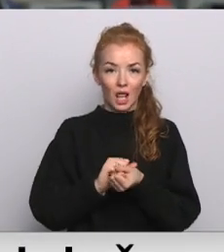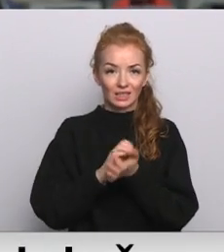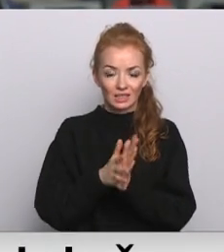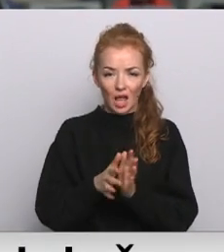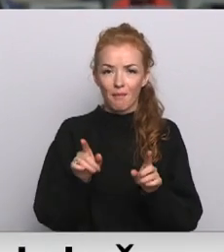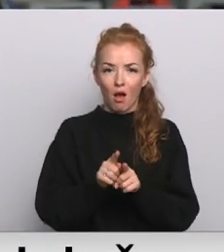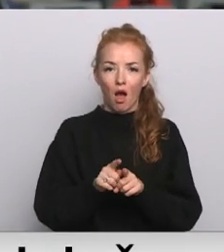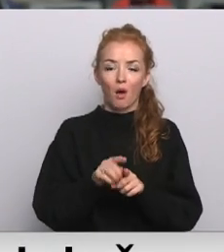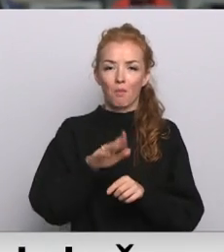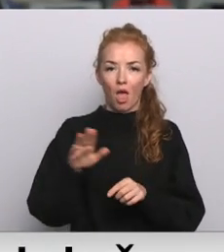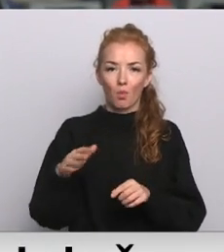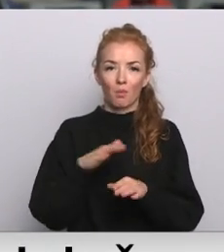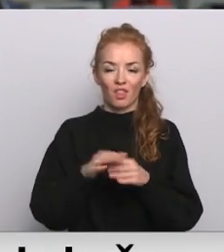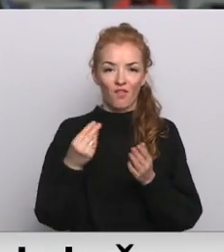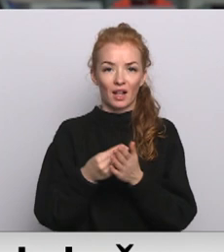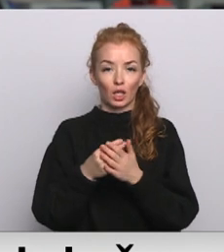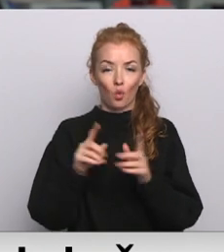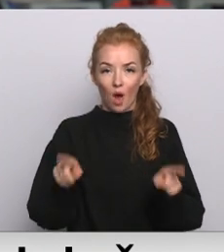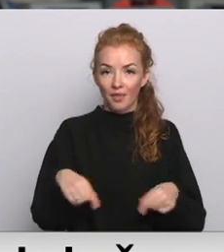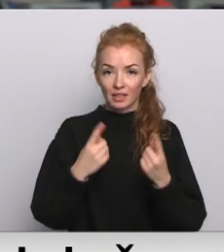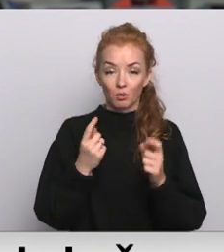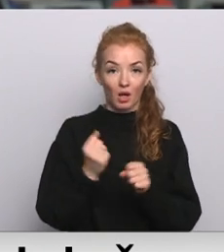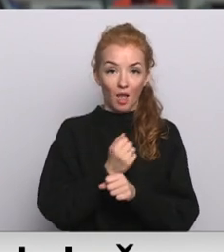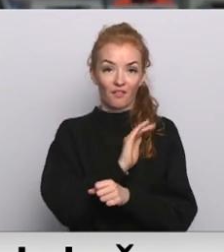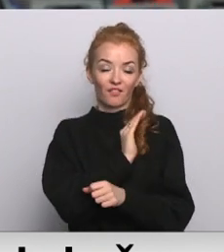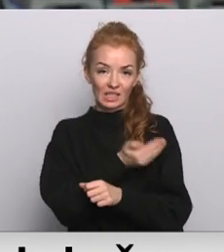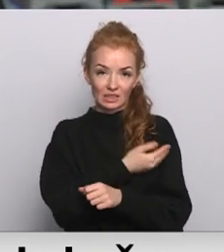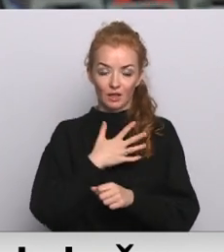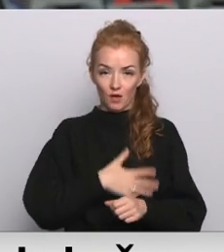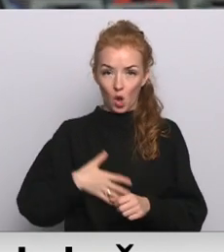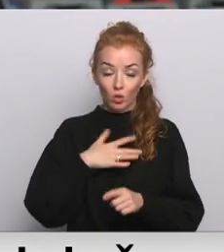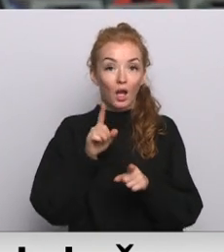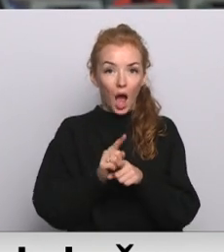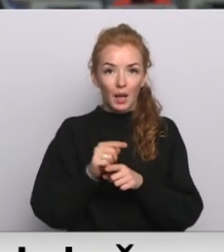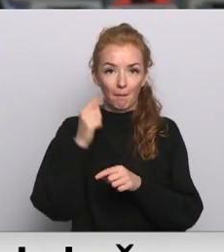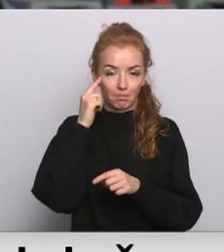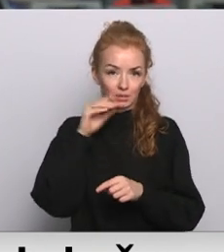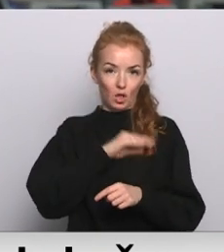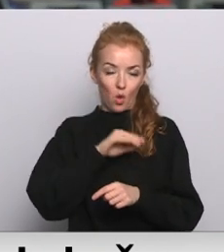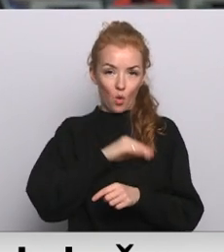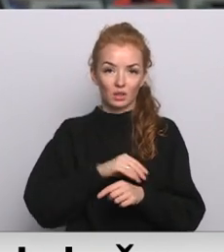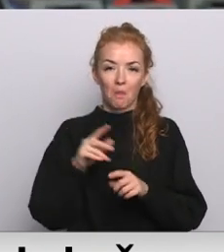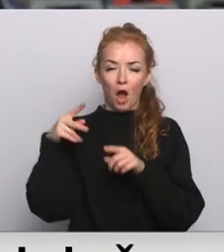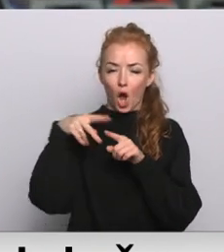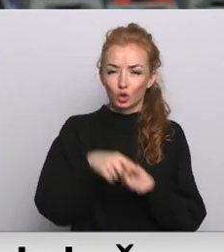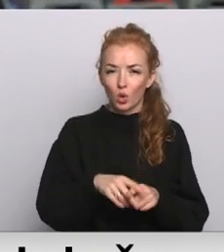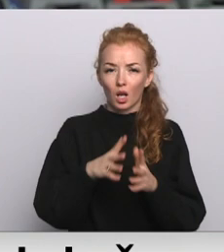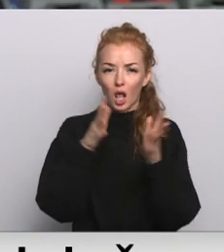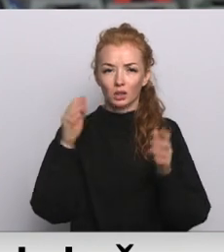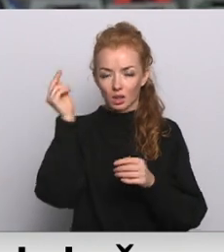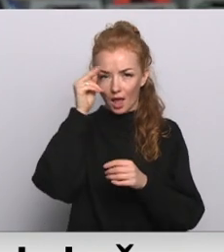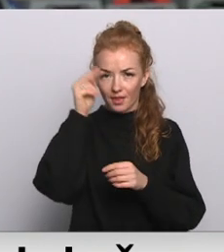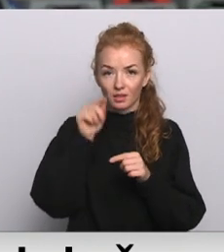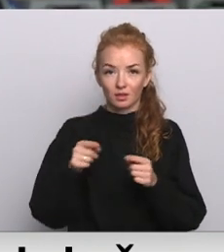uz bērnu pilnvērtīgu attīstību, ne tikai fizioloģiski, fiziski, bet arī psiholoģiski. Pārslodze pārtrenēšanās,